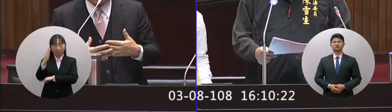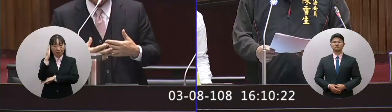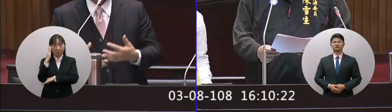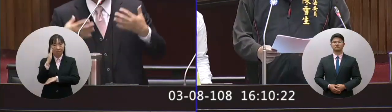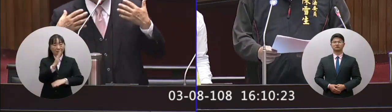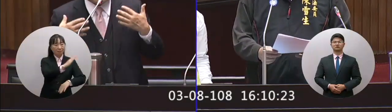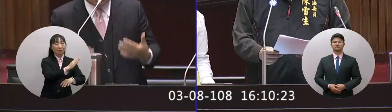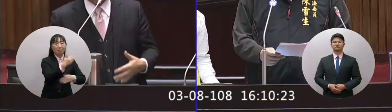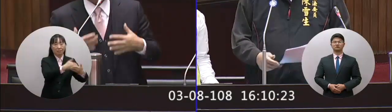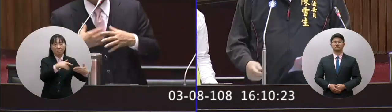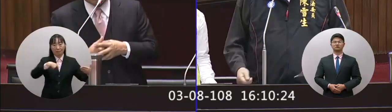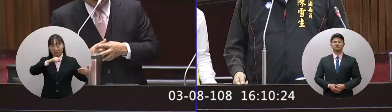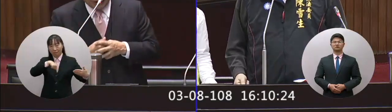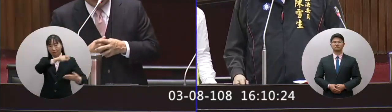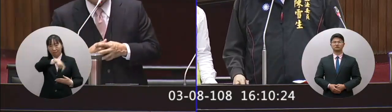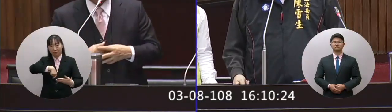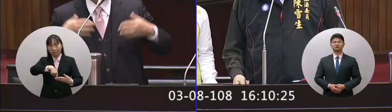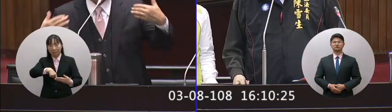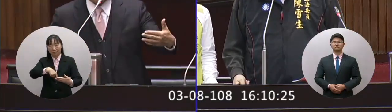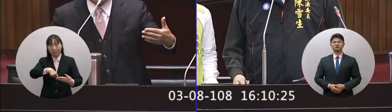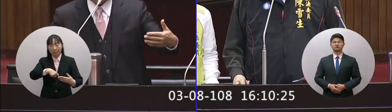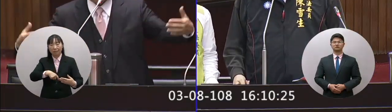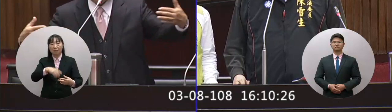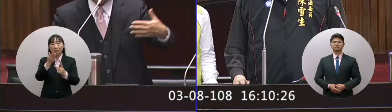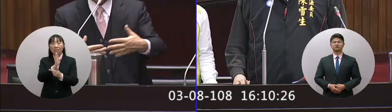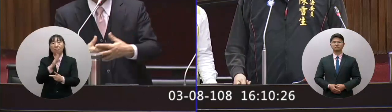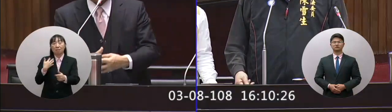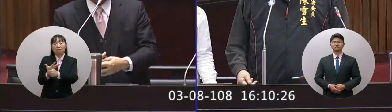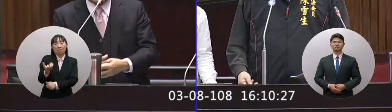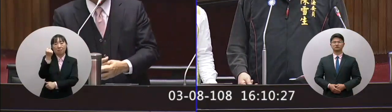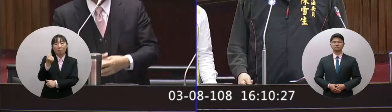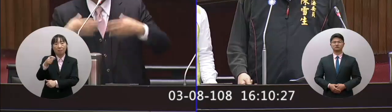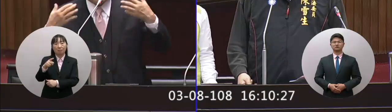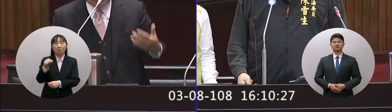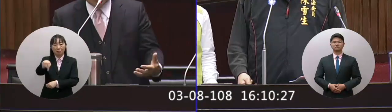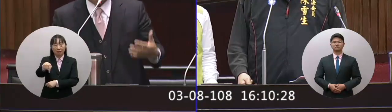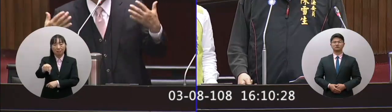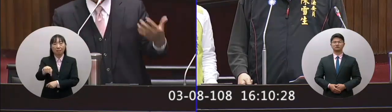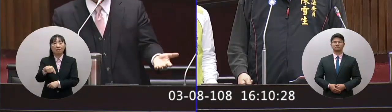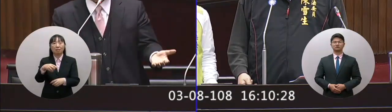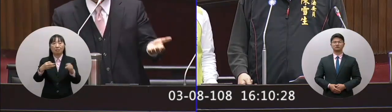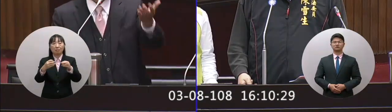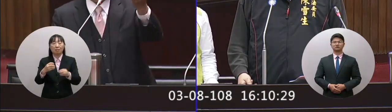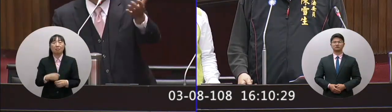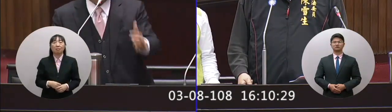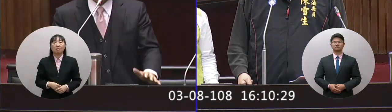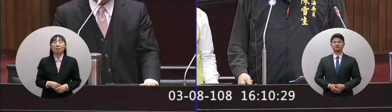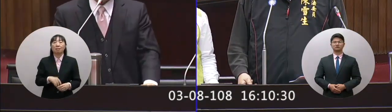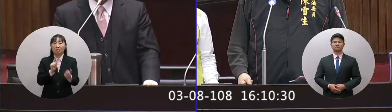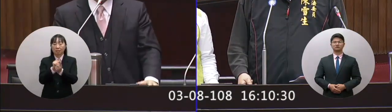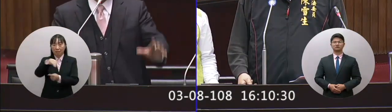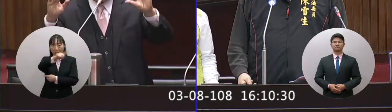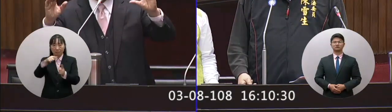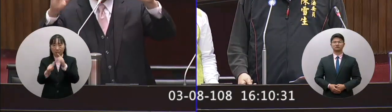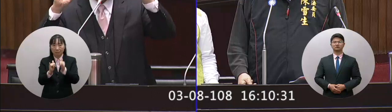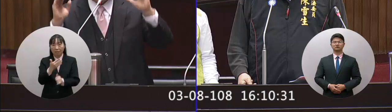与政府或者政府授权的。单位来进行洽谈，能够商谈出对人民